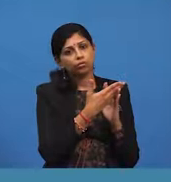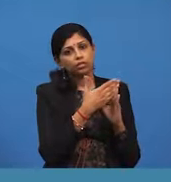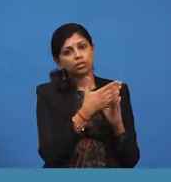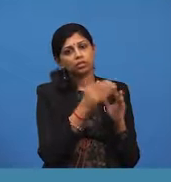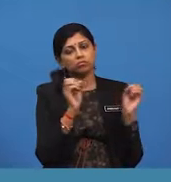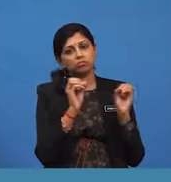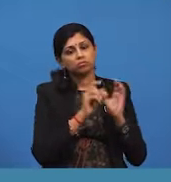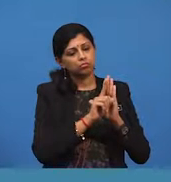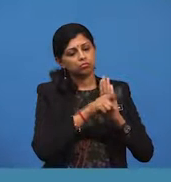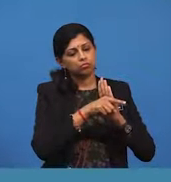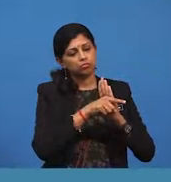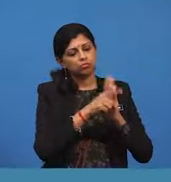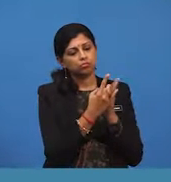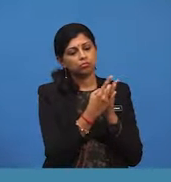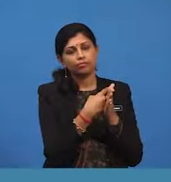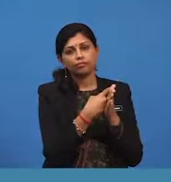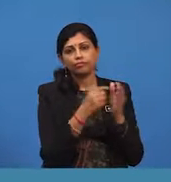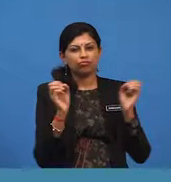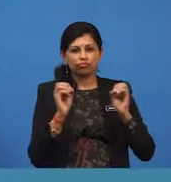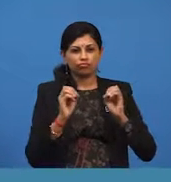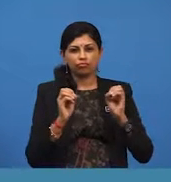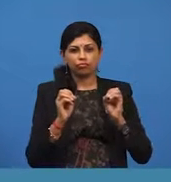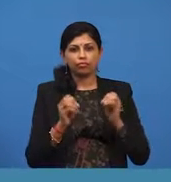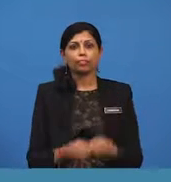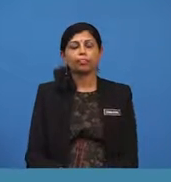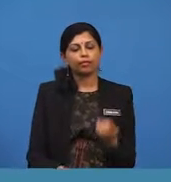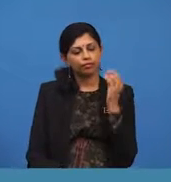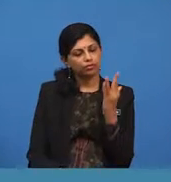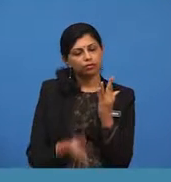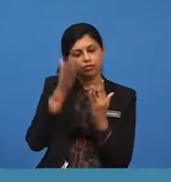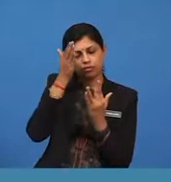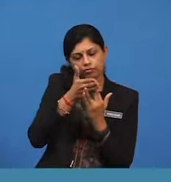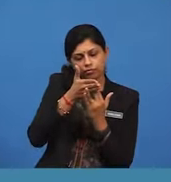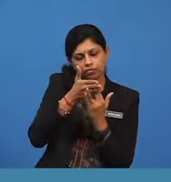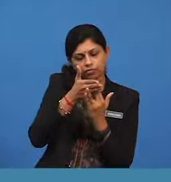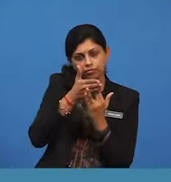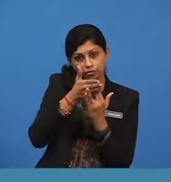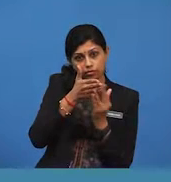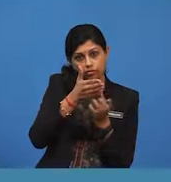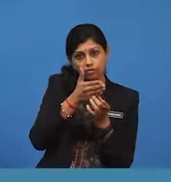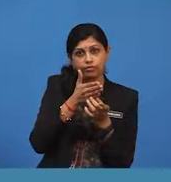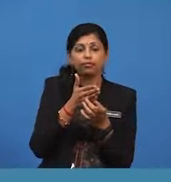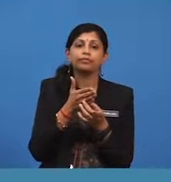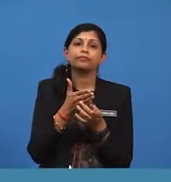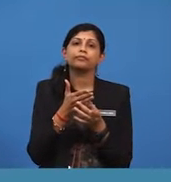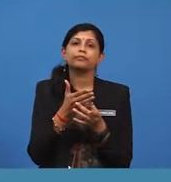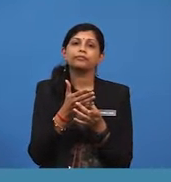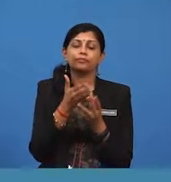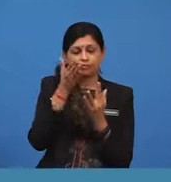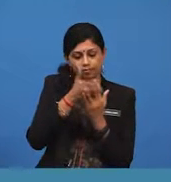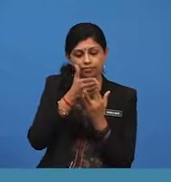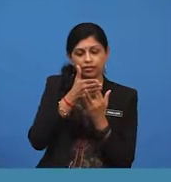Seterusnya, apabila dawai dipegang pegun di antara magnet, jarum pada galvanometer